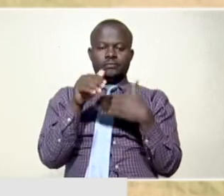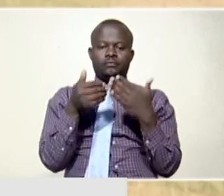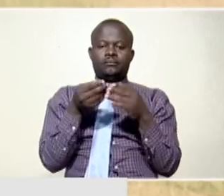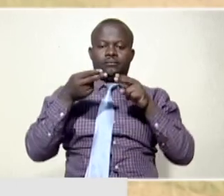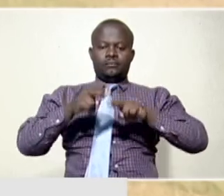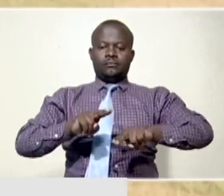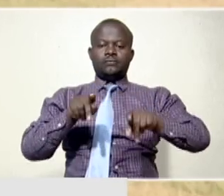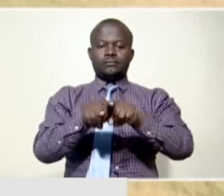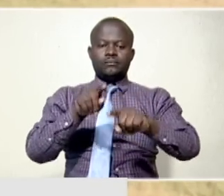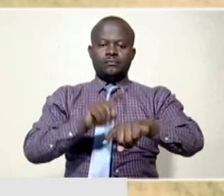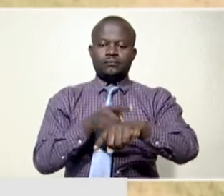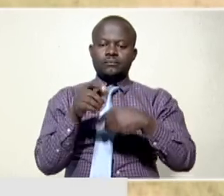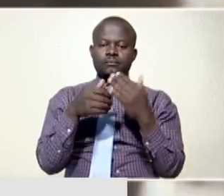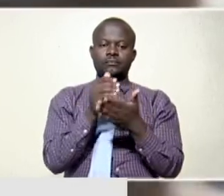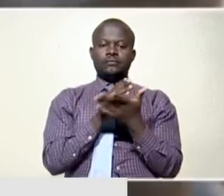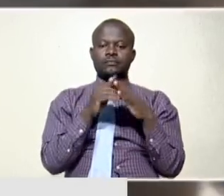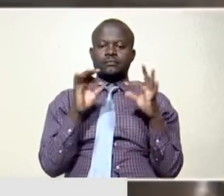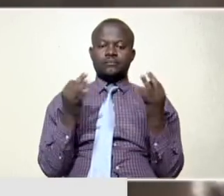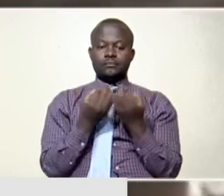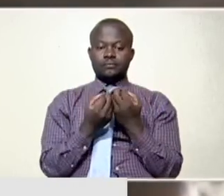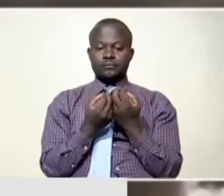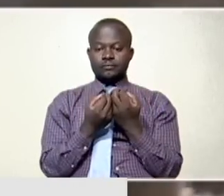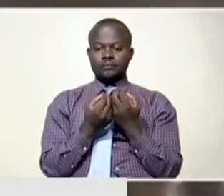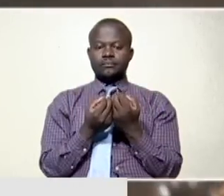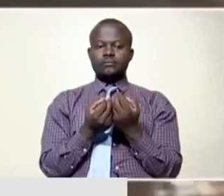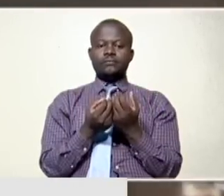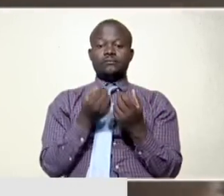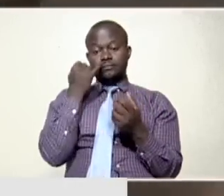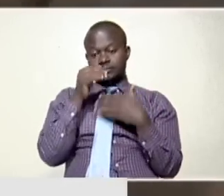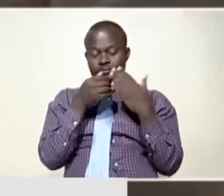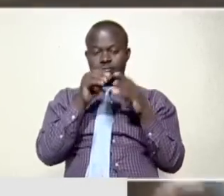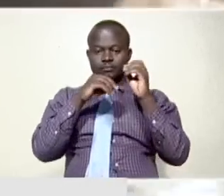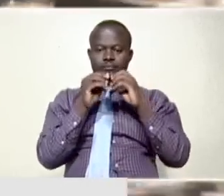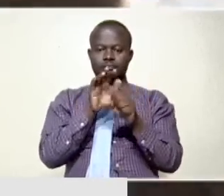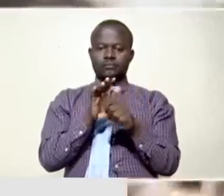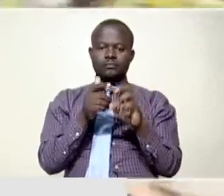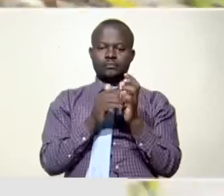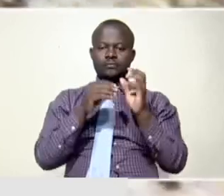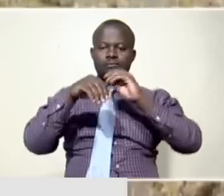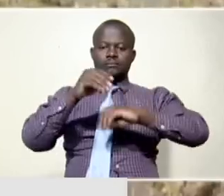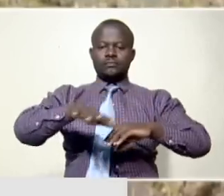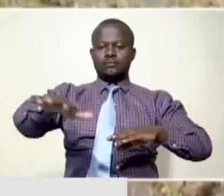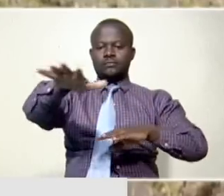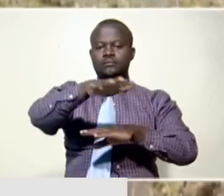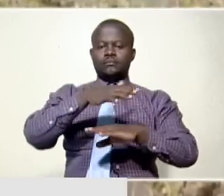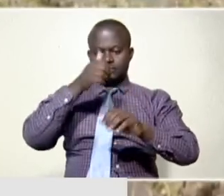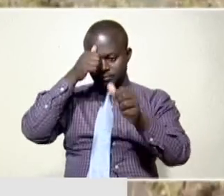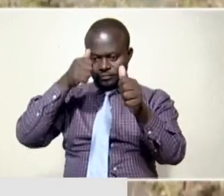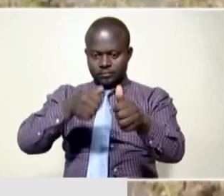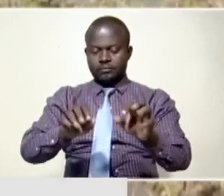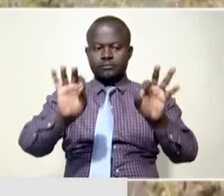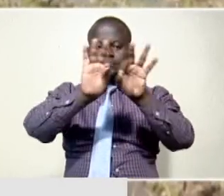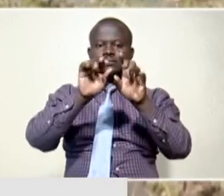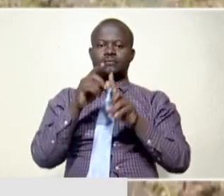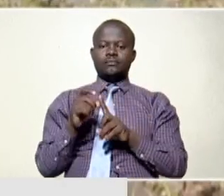n'igihe abanyamuryango bamwe twibanye amafumbire. Gusa ngo nubwo umusaruro uri mwinshi ndetse bakaba bafite n'isoko, ngo hagendewe ku giciro